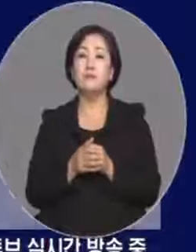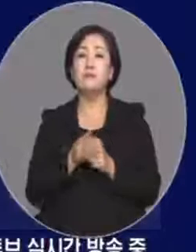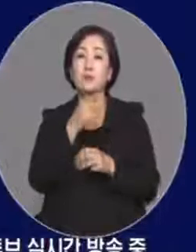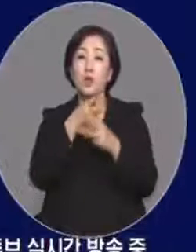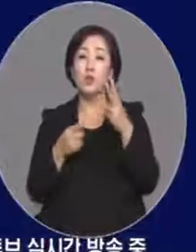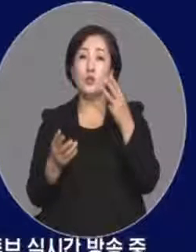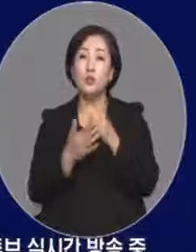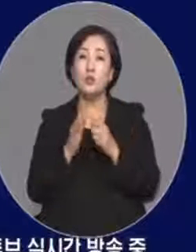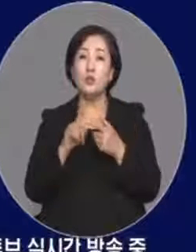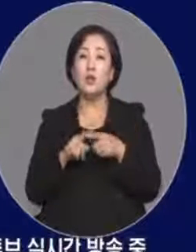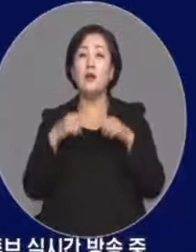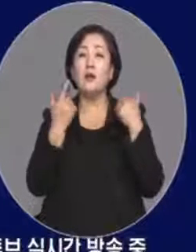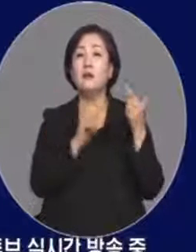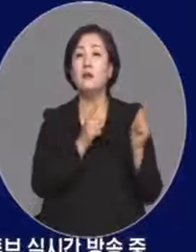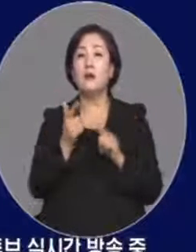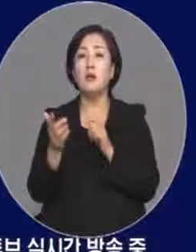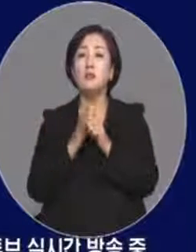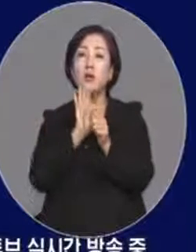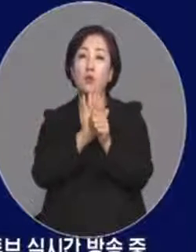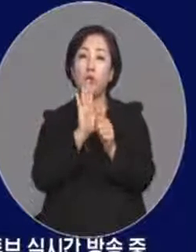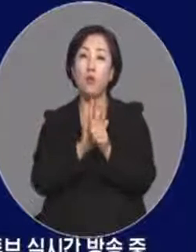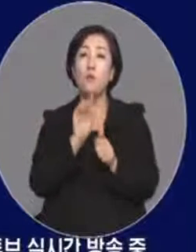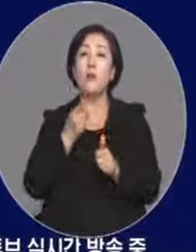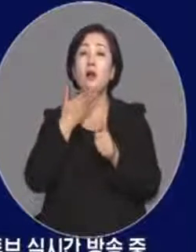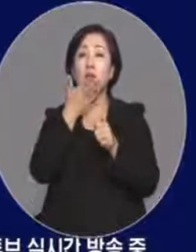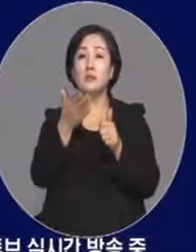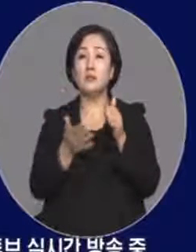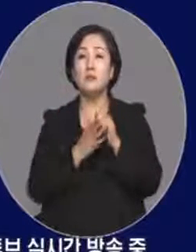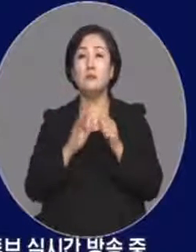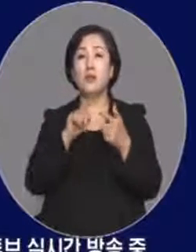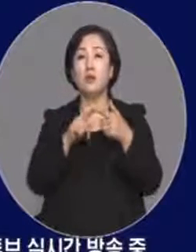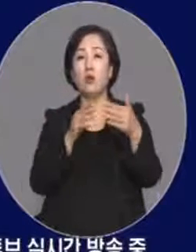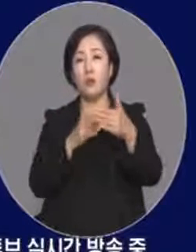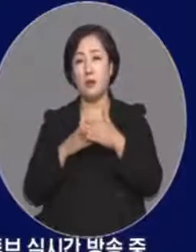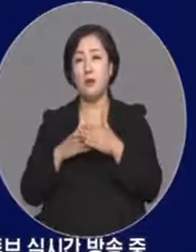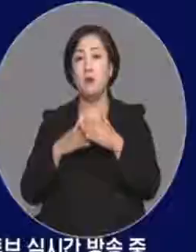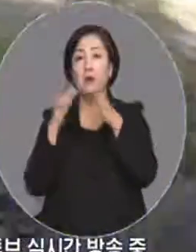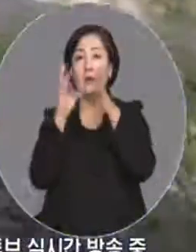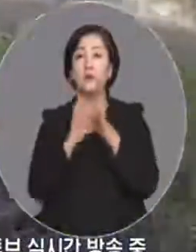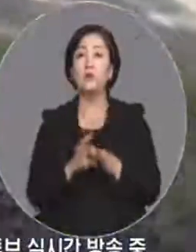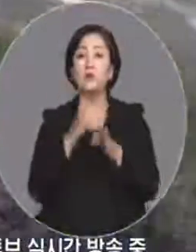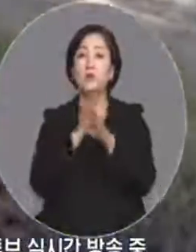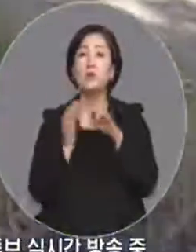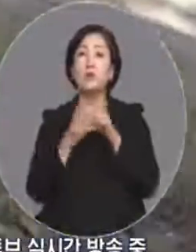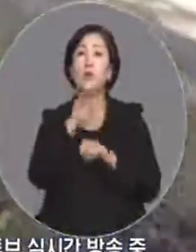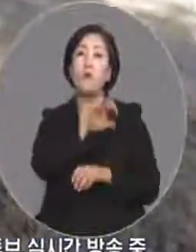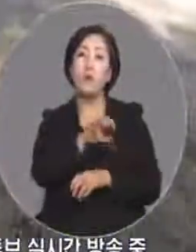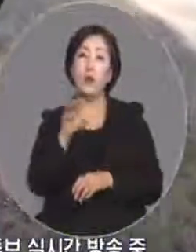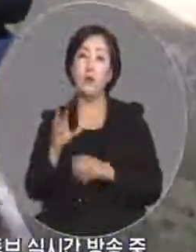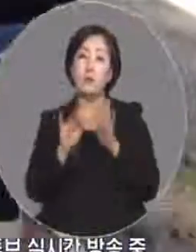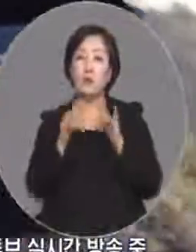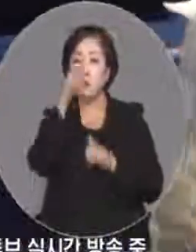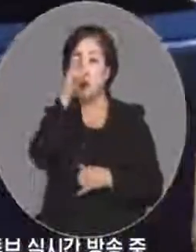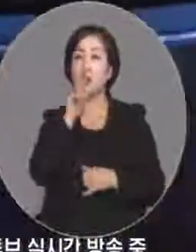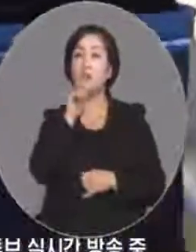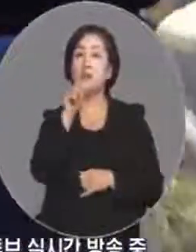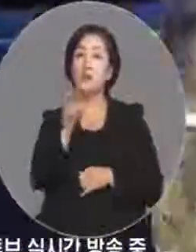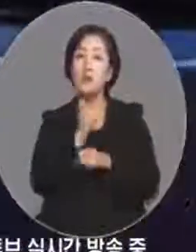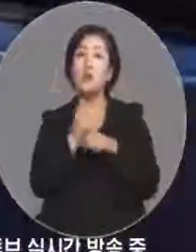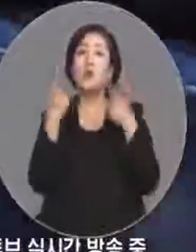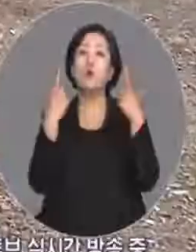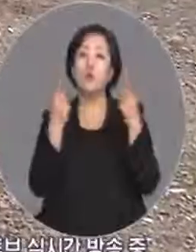울 쪽으로 네 씨에게 여러 차례 도움의 손길을 건넸지만 번번이 거절당했다 고 밝혔습니다 마을 주민들이 경찰에 신고해도